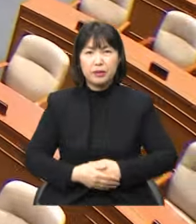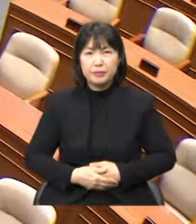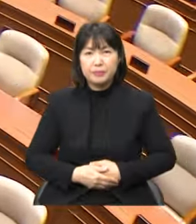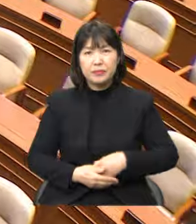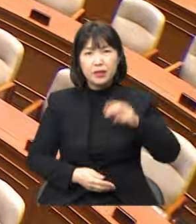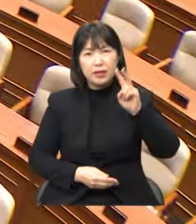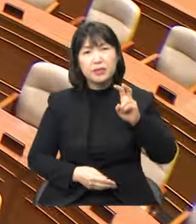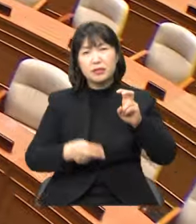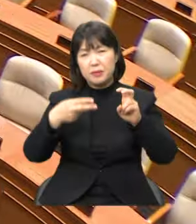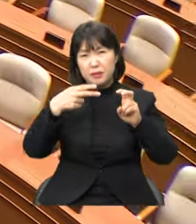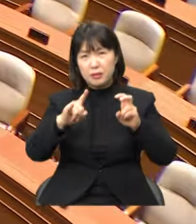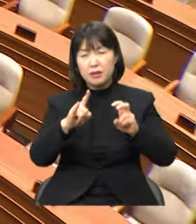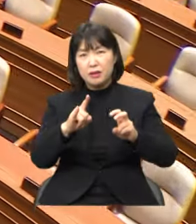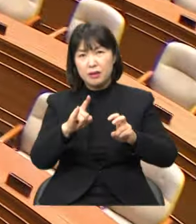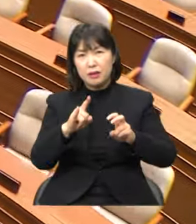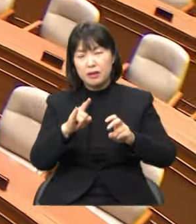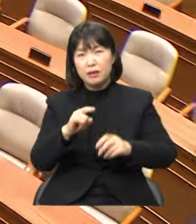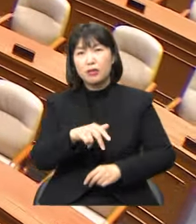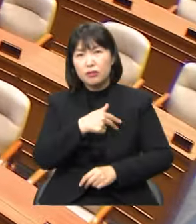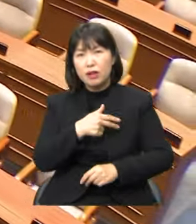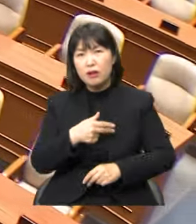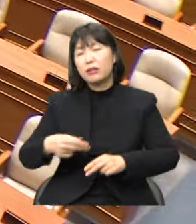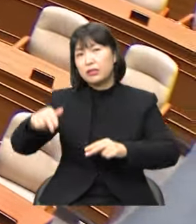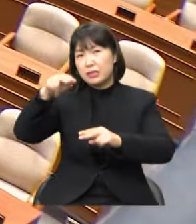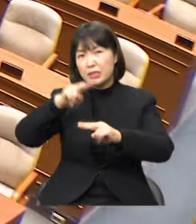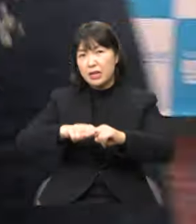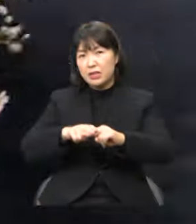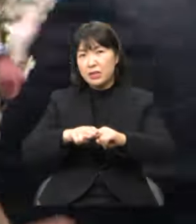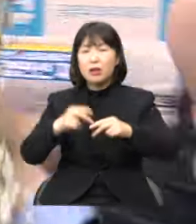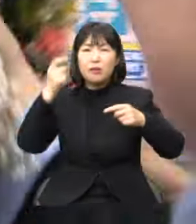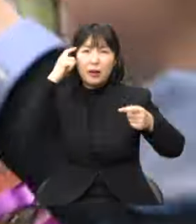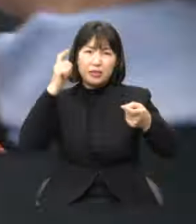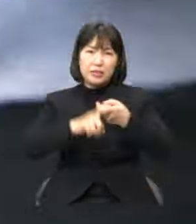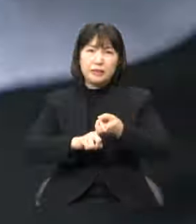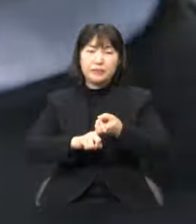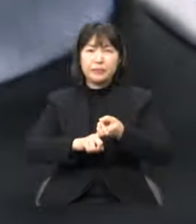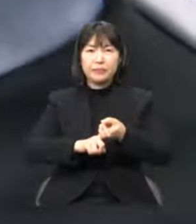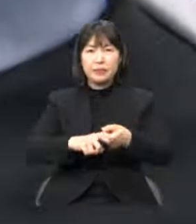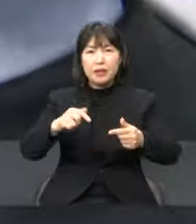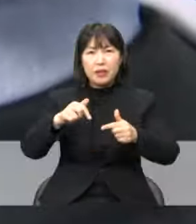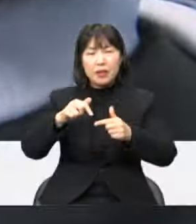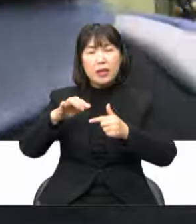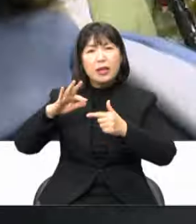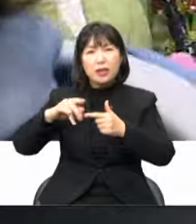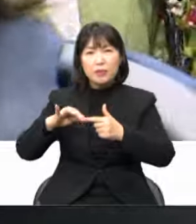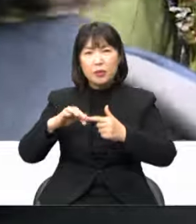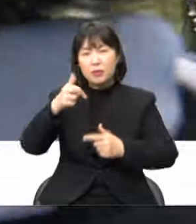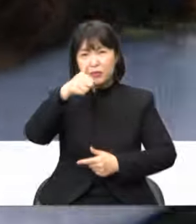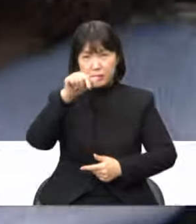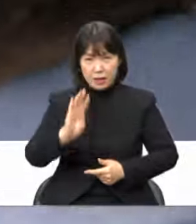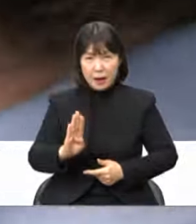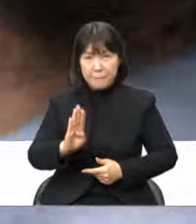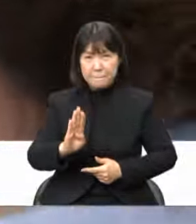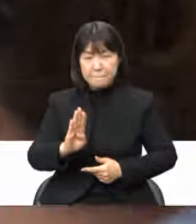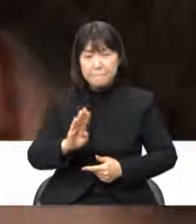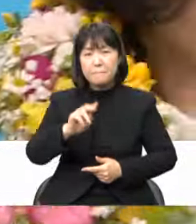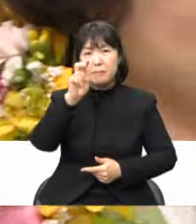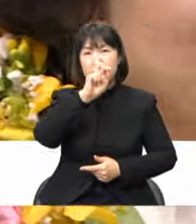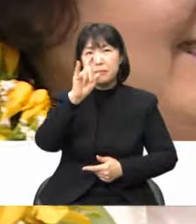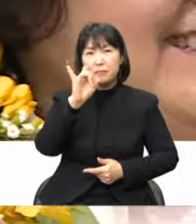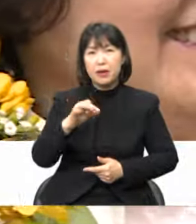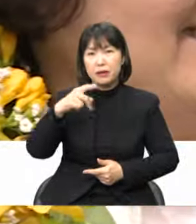22대 전반기 상임위 자리를 고관 남동갑 선거구에서 고지에 오른 맹성규